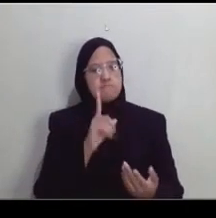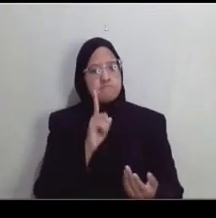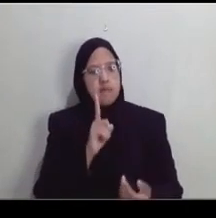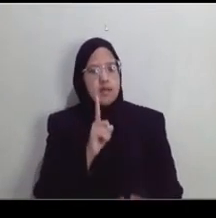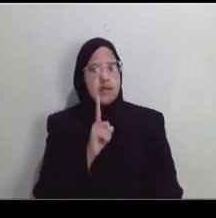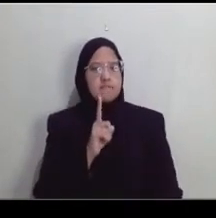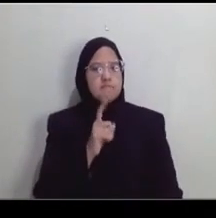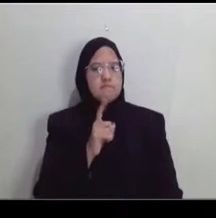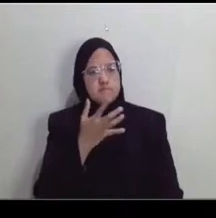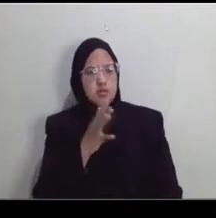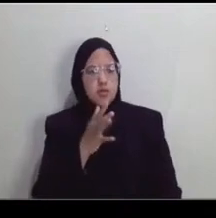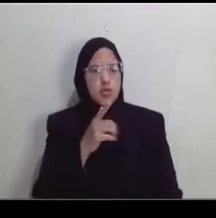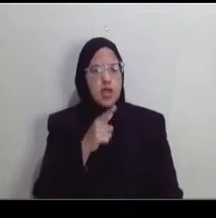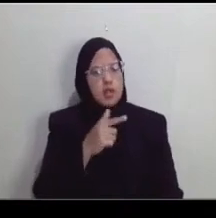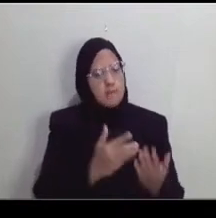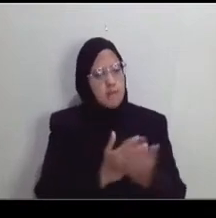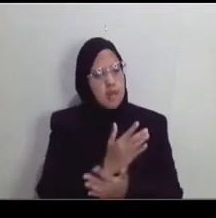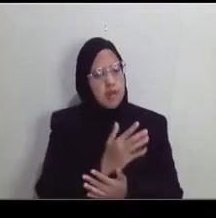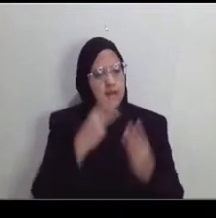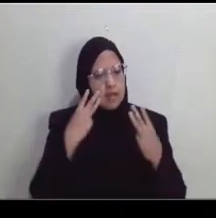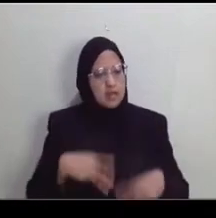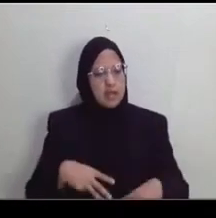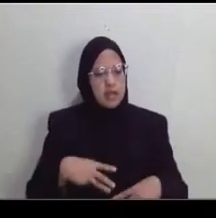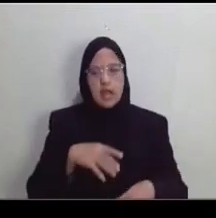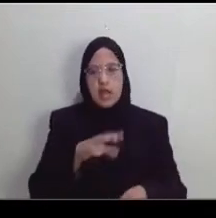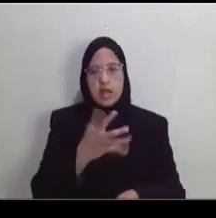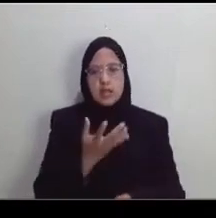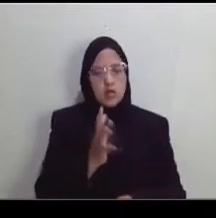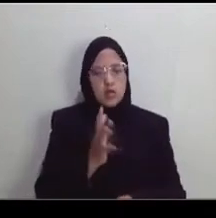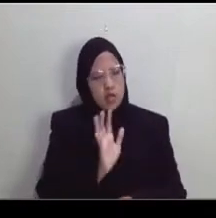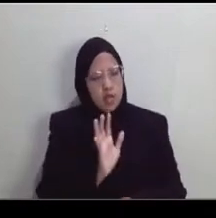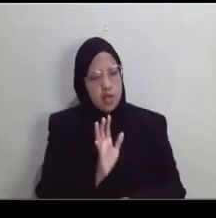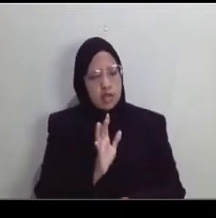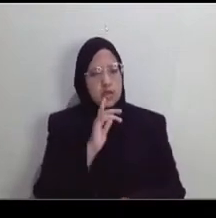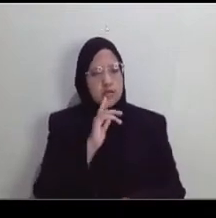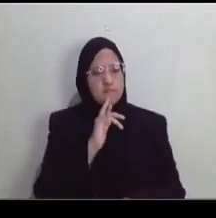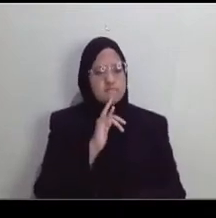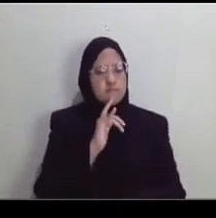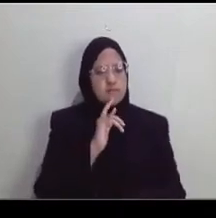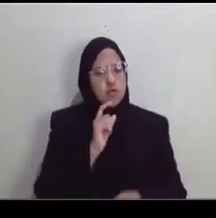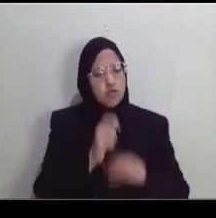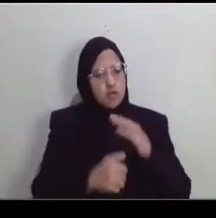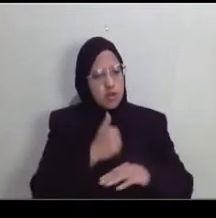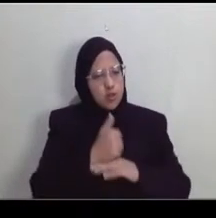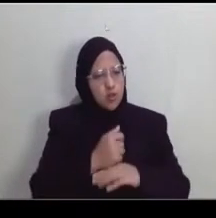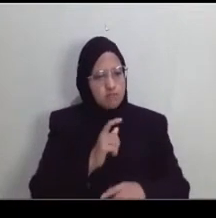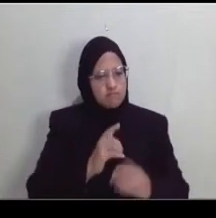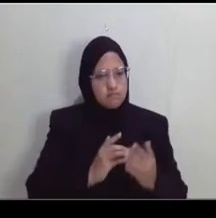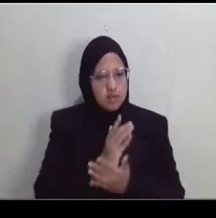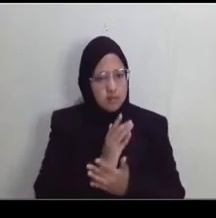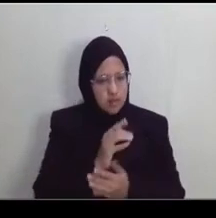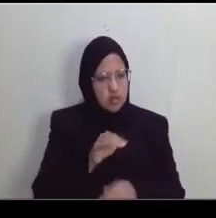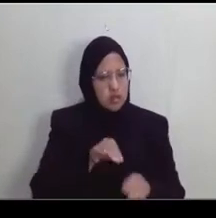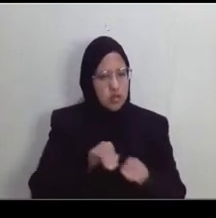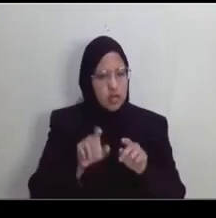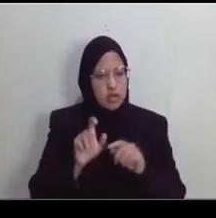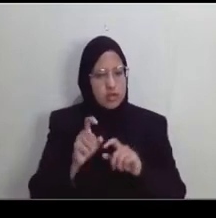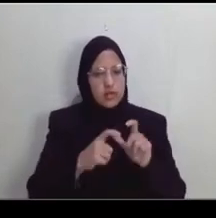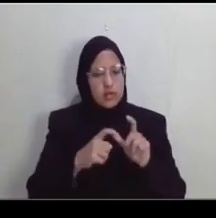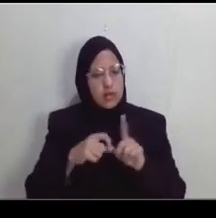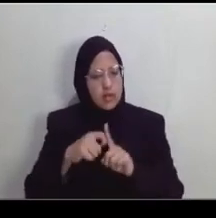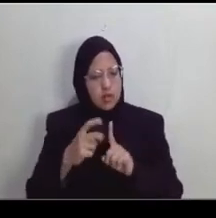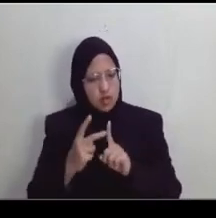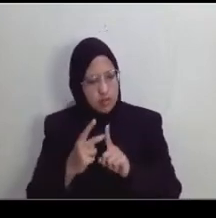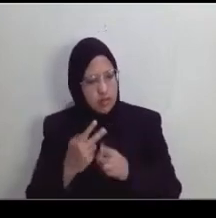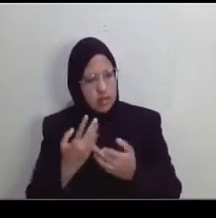melanggar kode etik dan perilaku hakim konstitusi sebagaimana tertuang dalam ta Karsa Utama dan sebagaimana